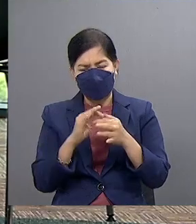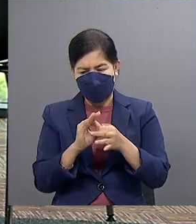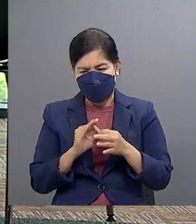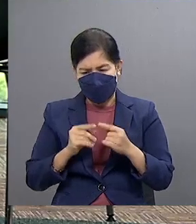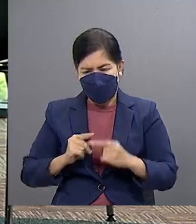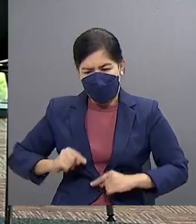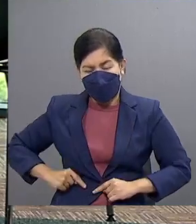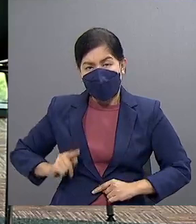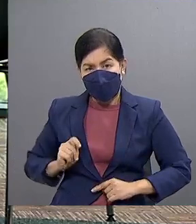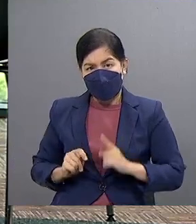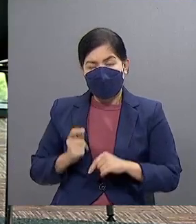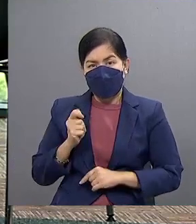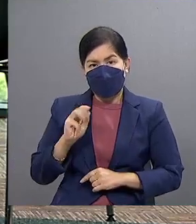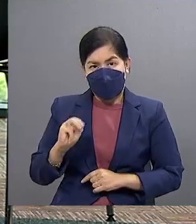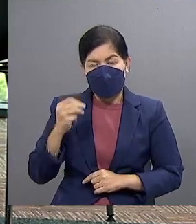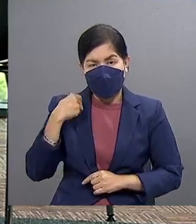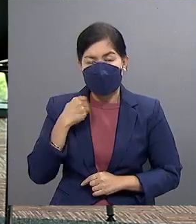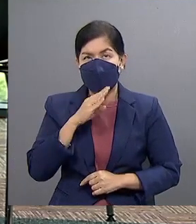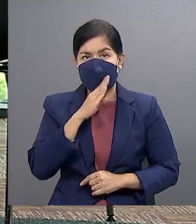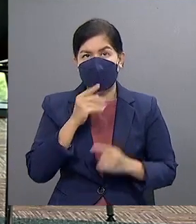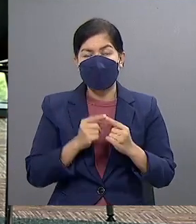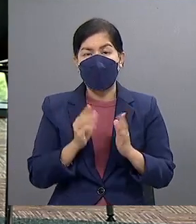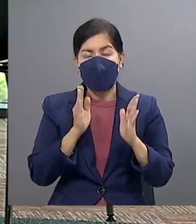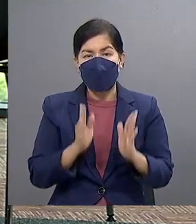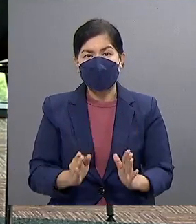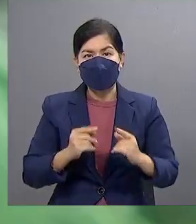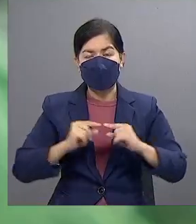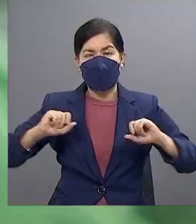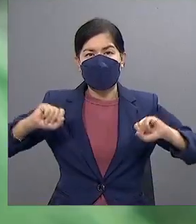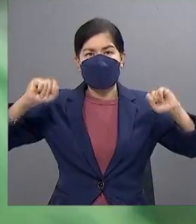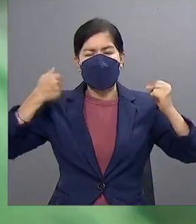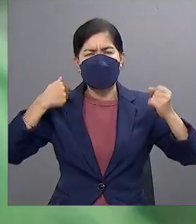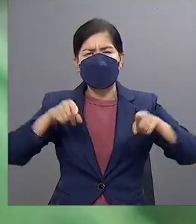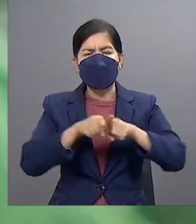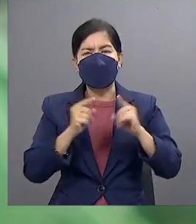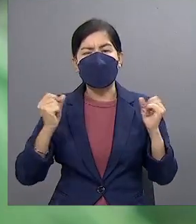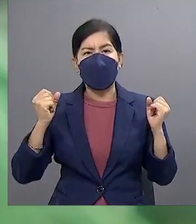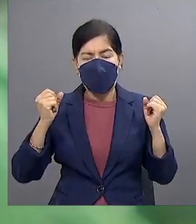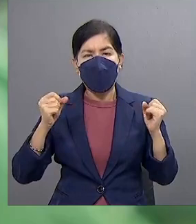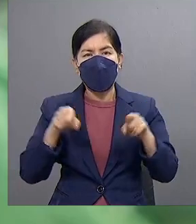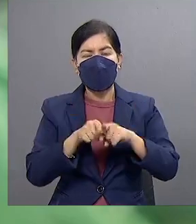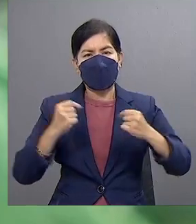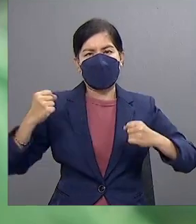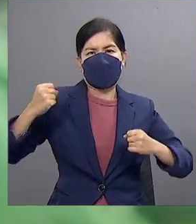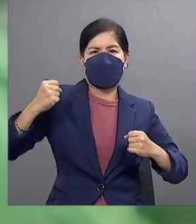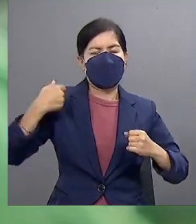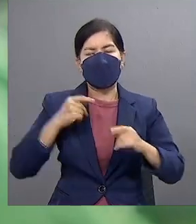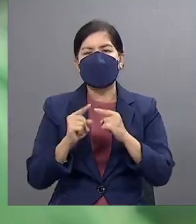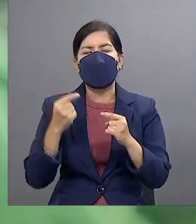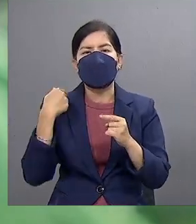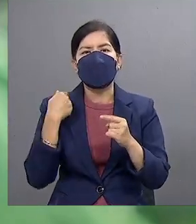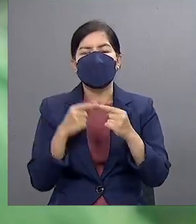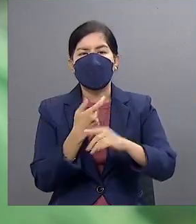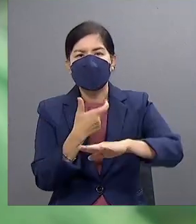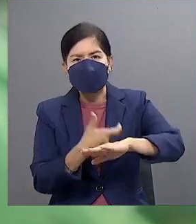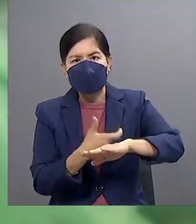ตียรอยด์แบบฉีดในคนที่เล่นกล้ามนะครับพวกอนาโบลิกสเตียรอยด์ เราสามารถตรวจวินิจฉัยได้ไหมคะว่าตอนนี้ต่อมหมวกไตของเรา